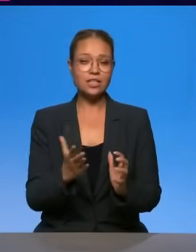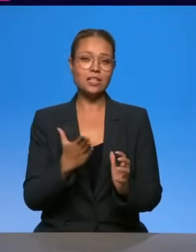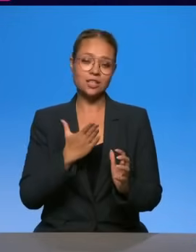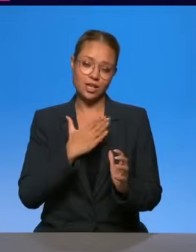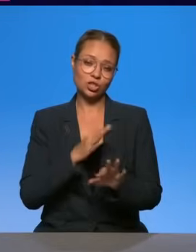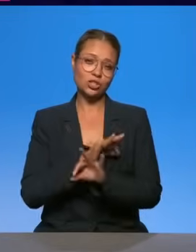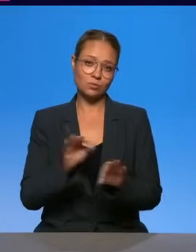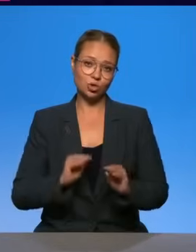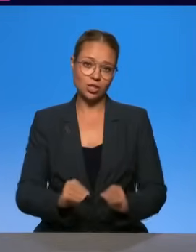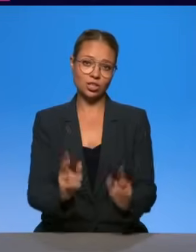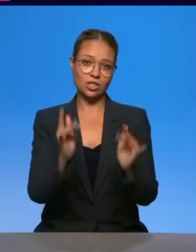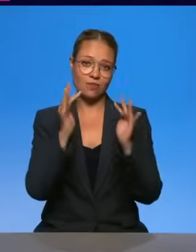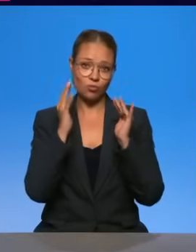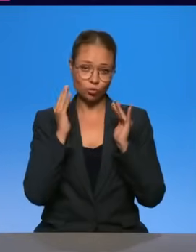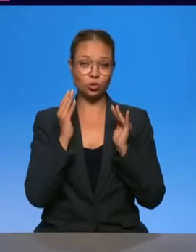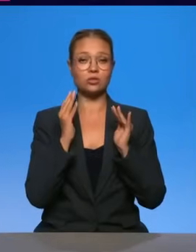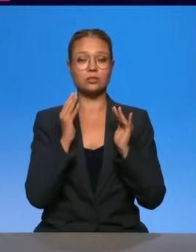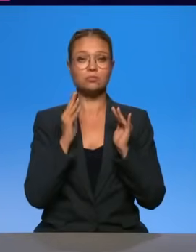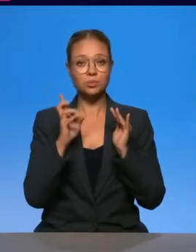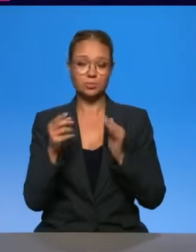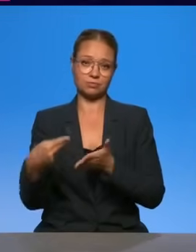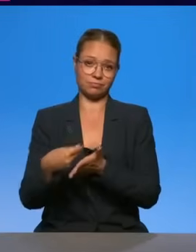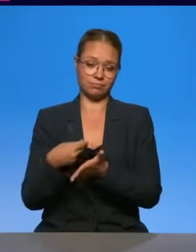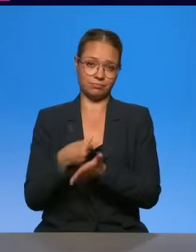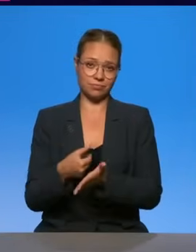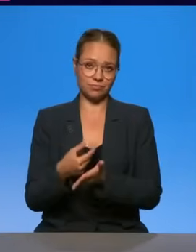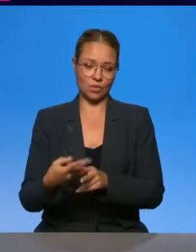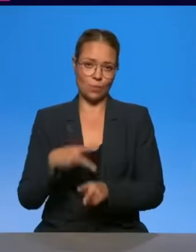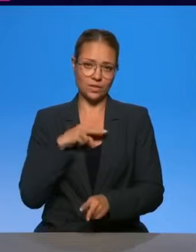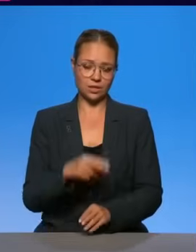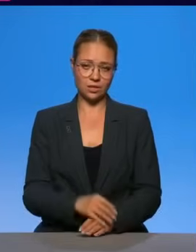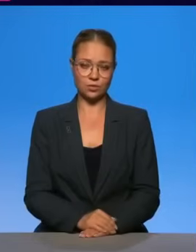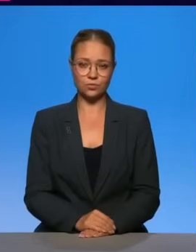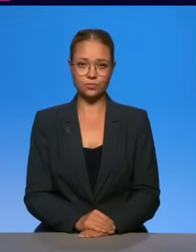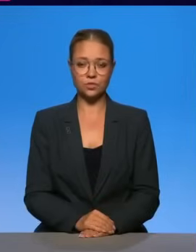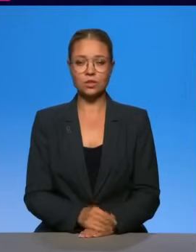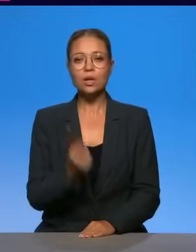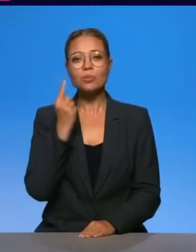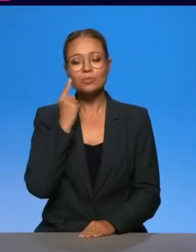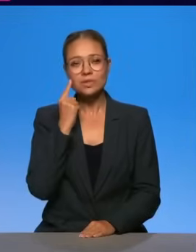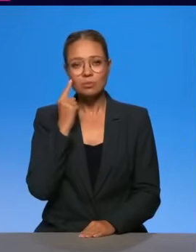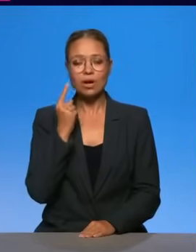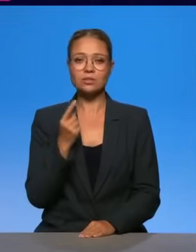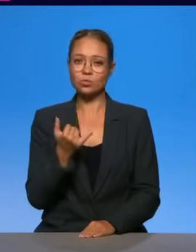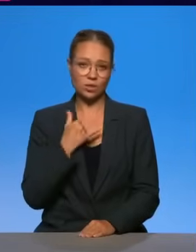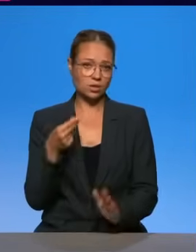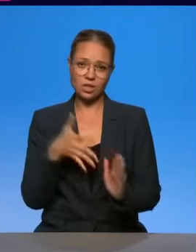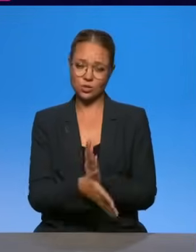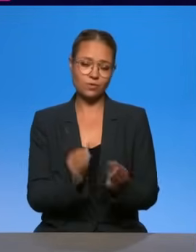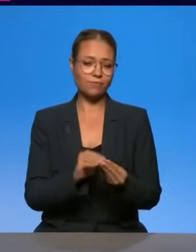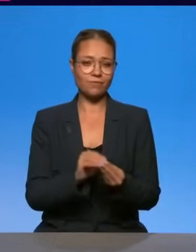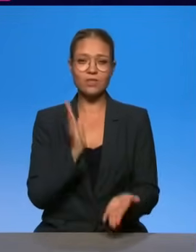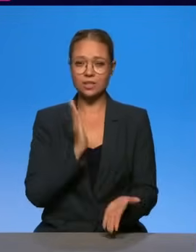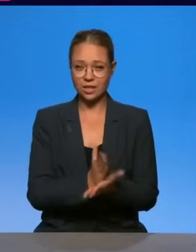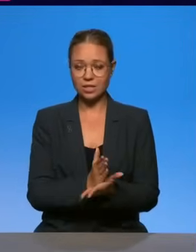садоводческой структуры в жизнеспособном состоянии. Потому что вы сами понимаете, что расходы у нас они никуда не делись, и мы их вынуждены